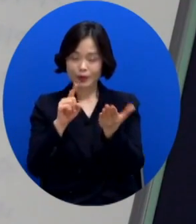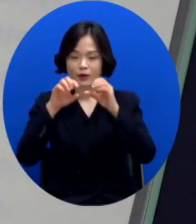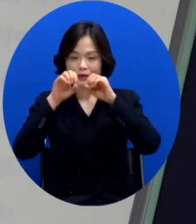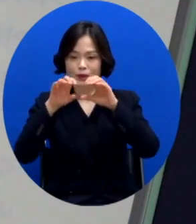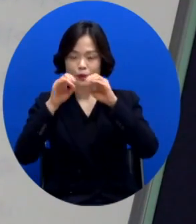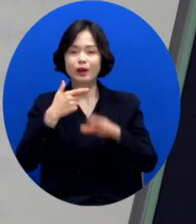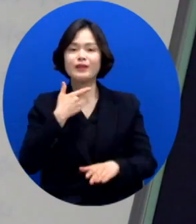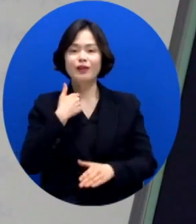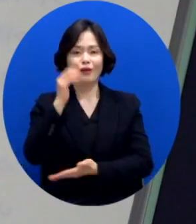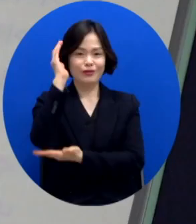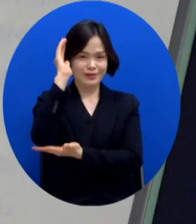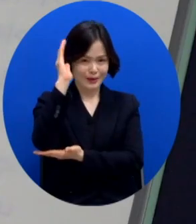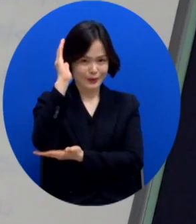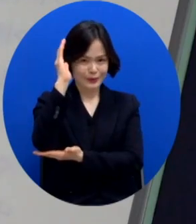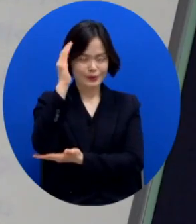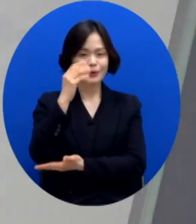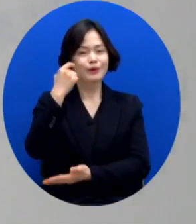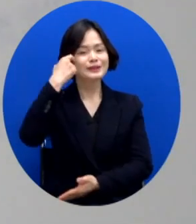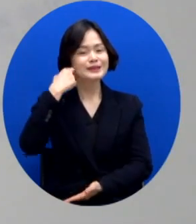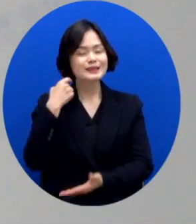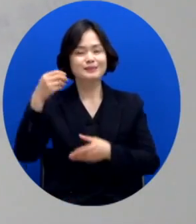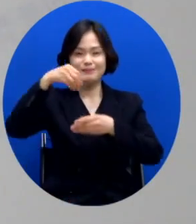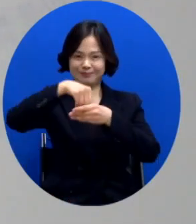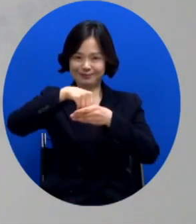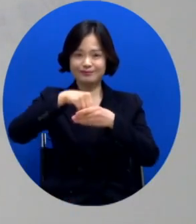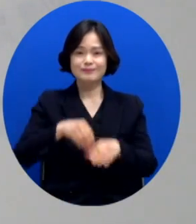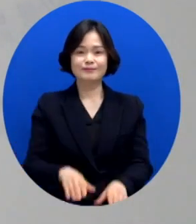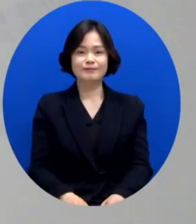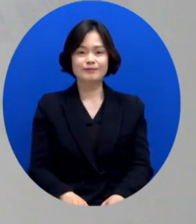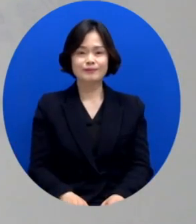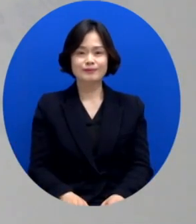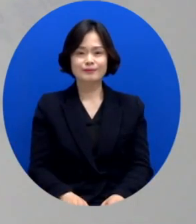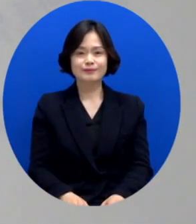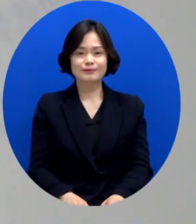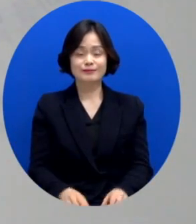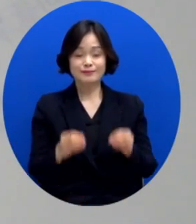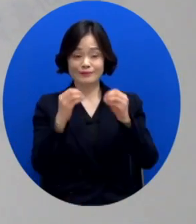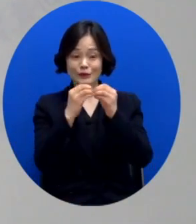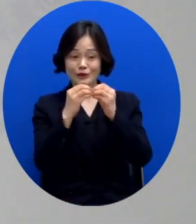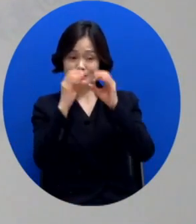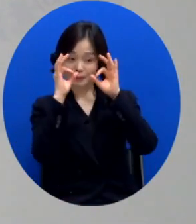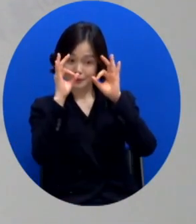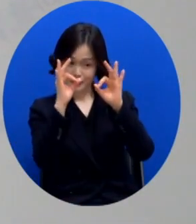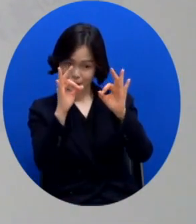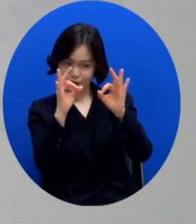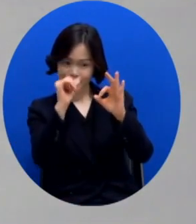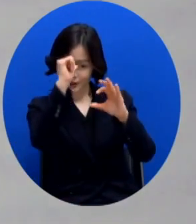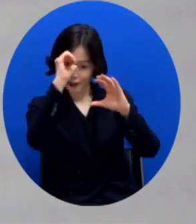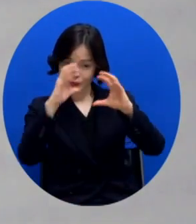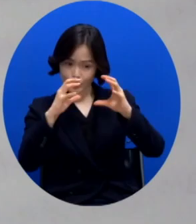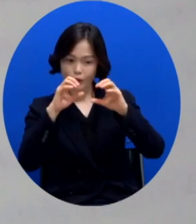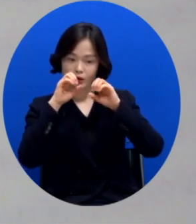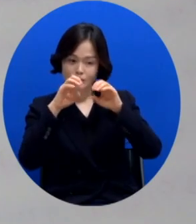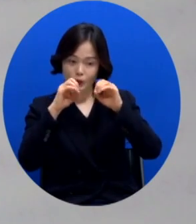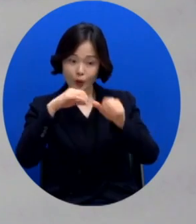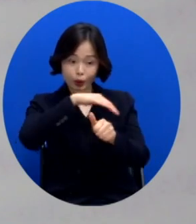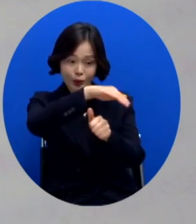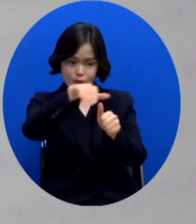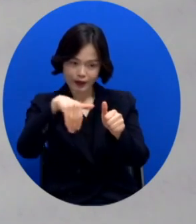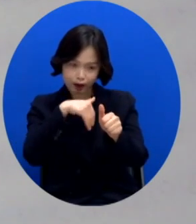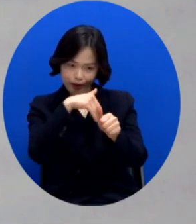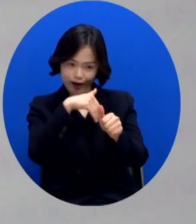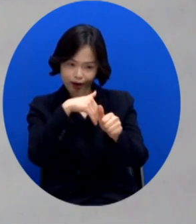경험과 소회가 담겼습니다. 부분별로 짧은 글로 이루어져 부담 없이 인도 선교지에